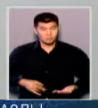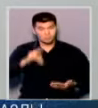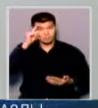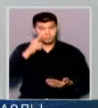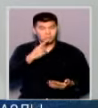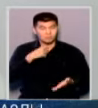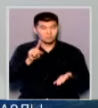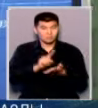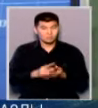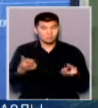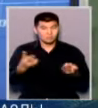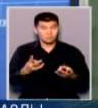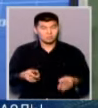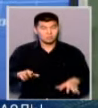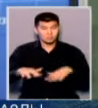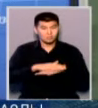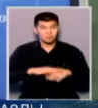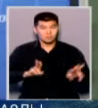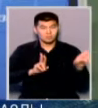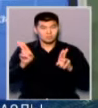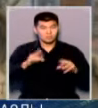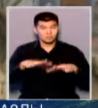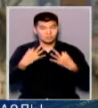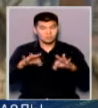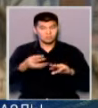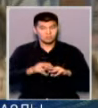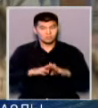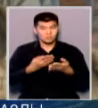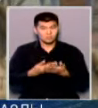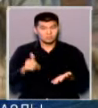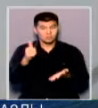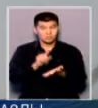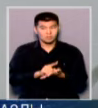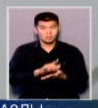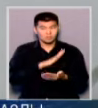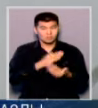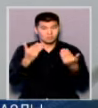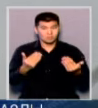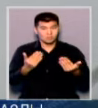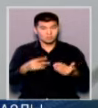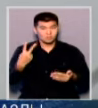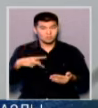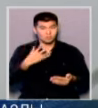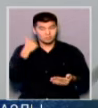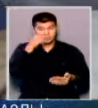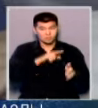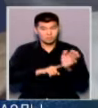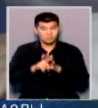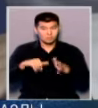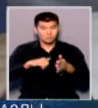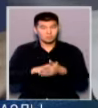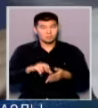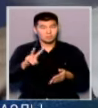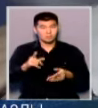тілін білуім керек біз. Емле ережесін еркін меңгеру кім-кімге де негізгі міндет. Себебі 2025 жылға дейін